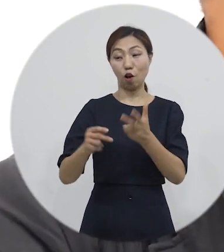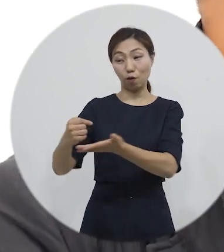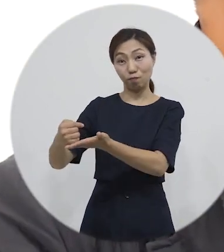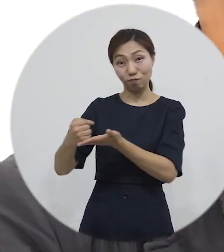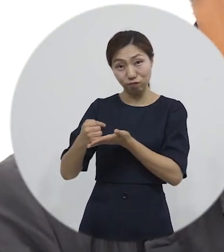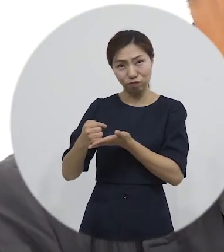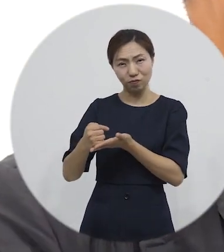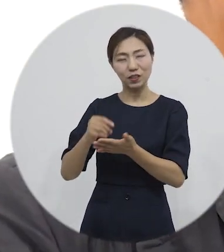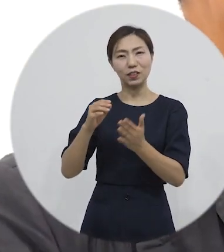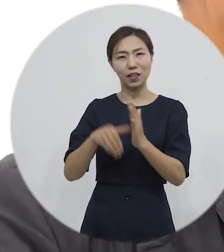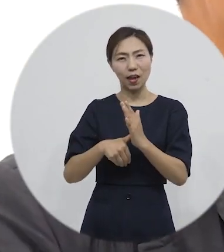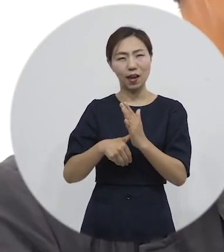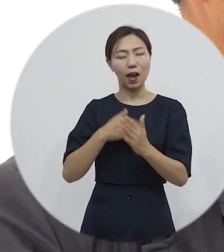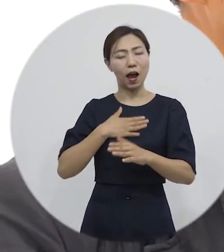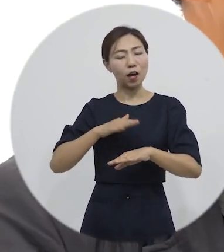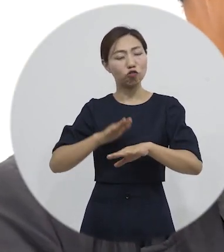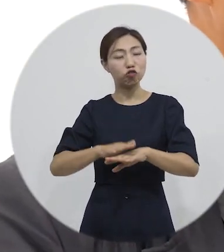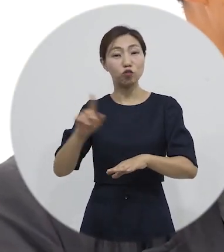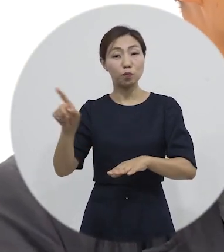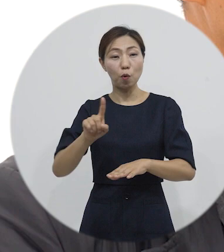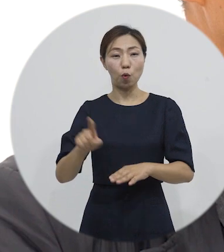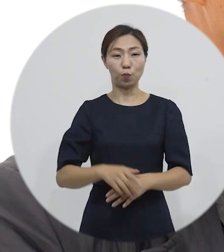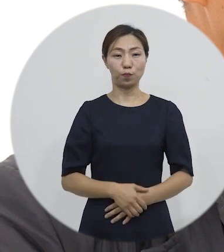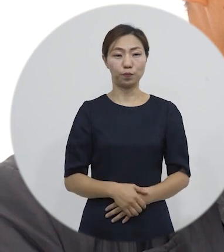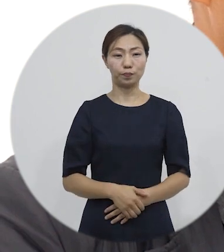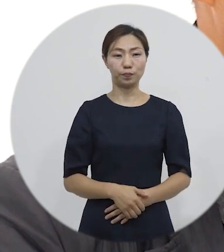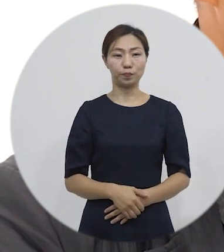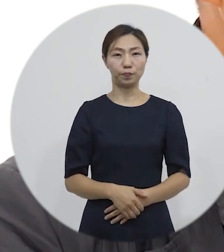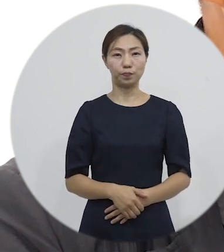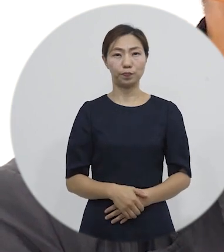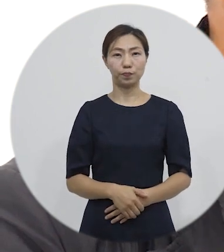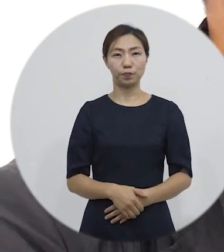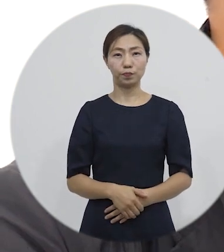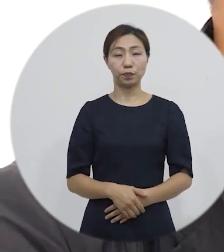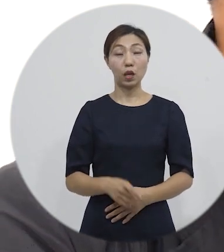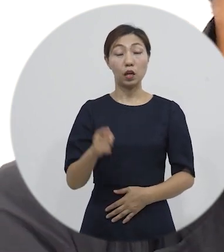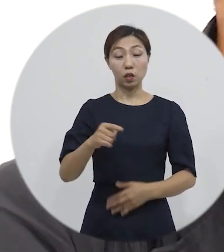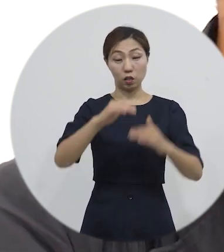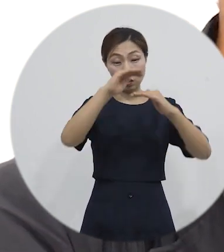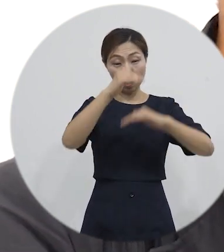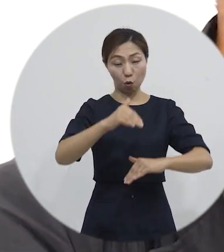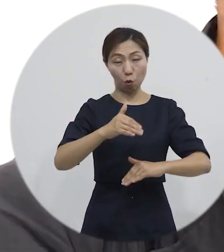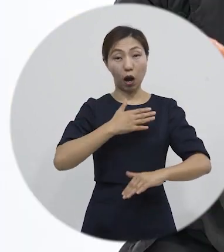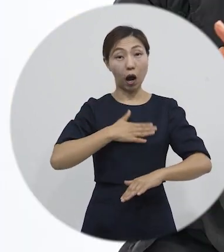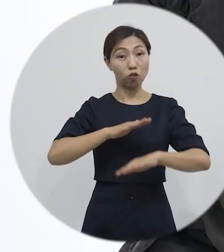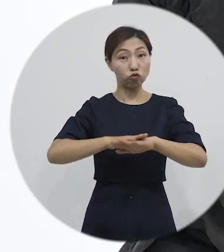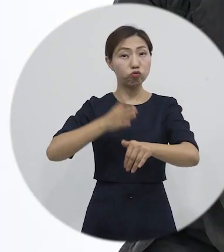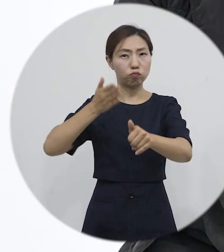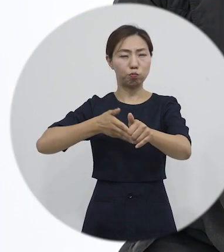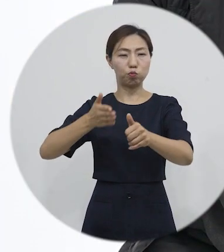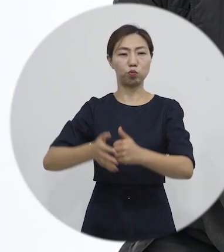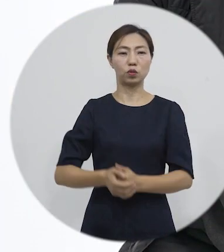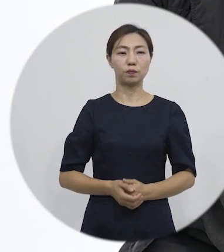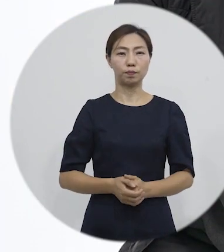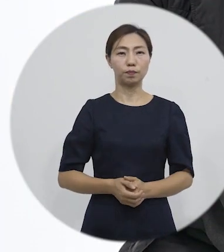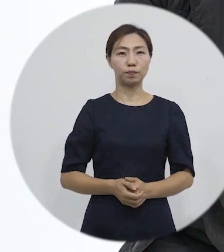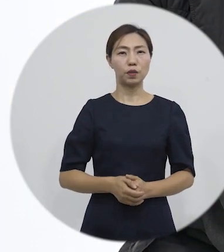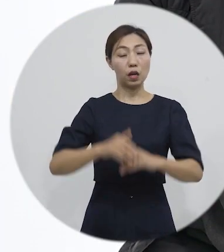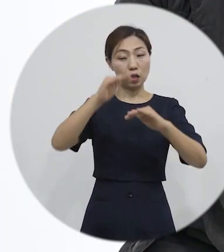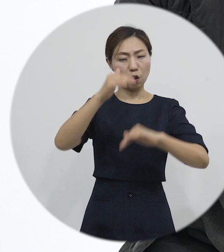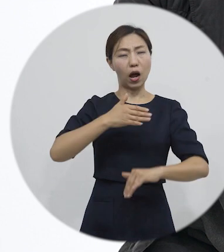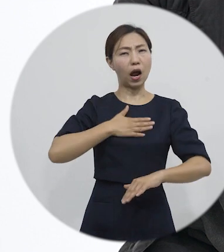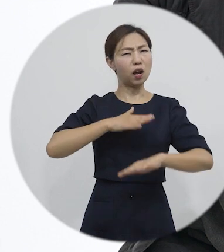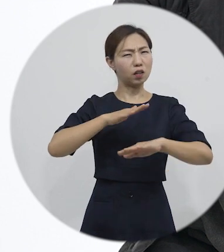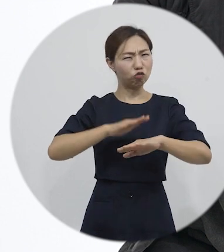사업 제안 시 고려할 점과 관련된 굉장히 긴 목록이 있는데요. 이것들은 참조해 주시면 좋습니다. 이것을 참조해